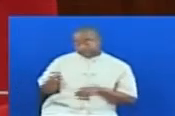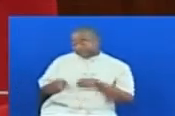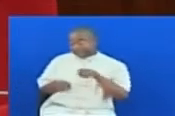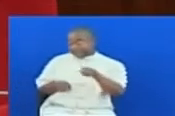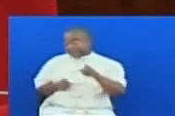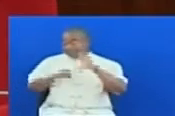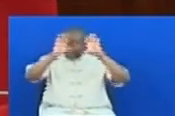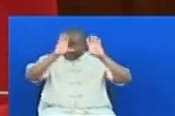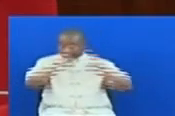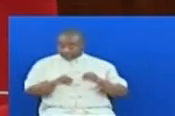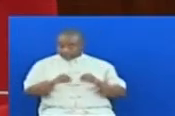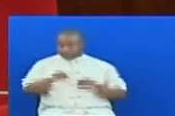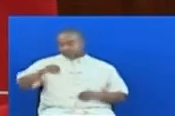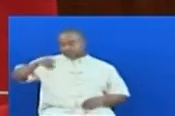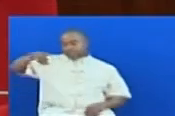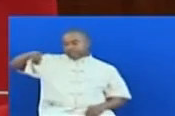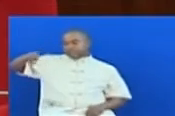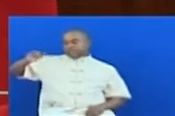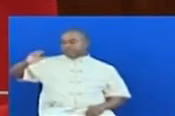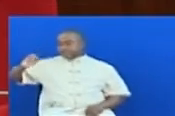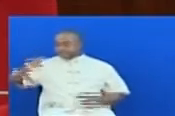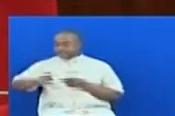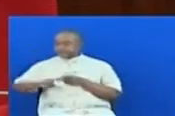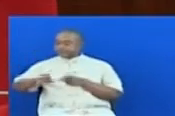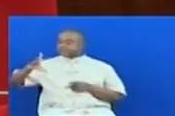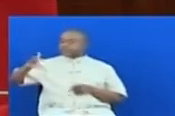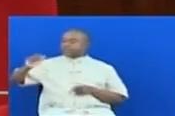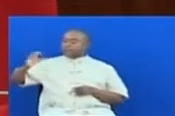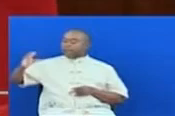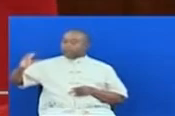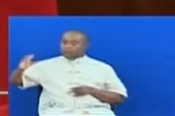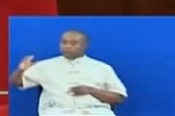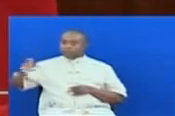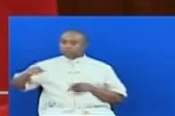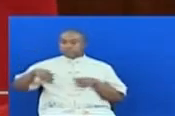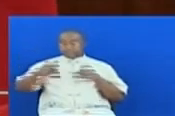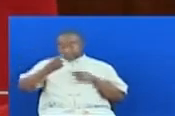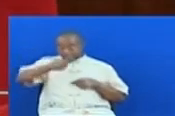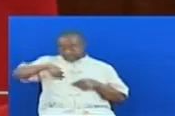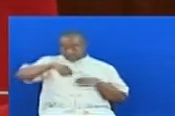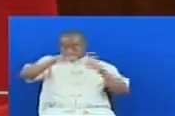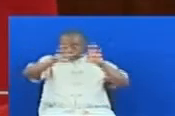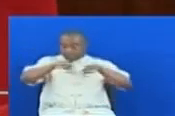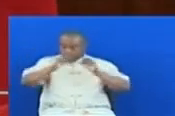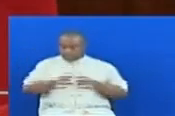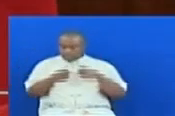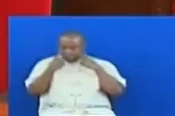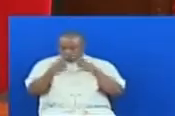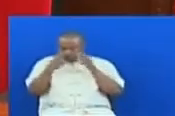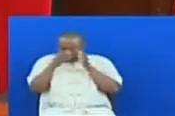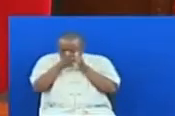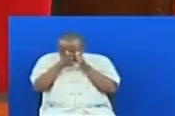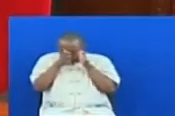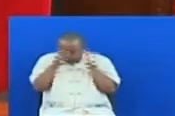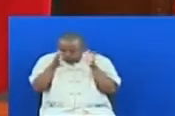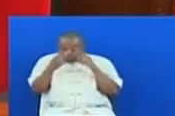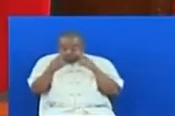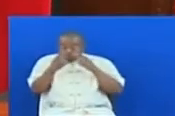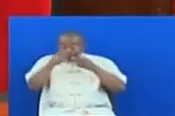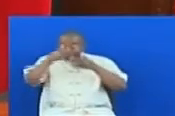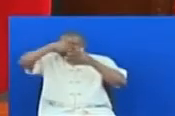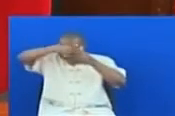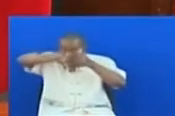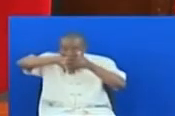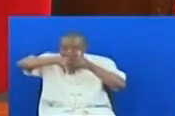taarifa ya PAC, taarifa ya laki, embu sasa bunge tuangalie kwa mapana, ikiwezekana kwa sababu kuna mabadiliko ya